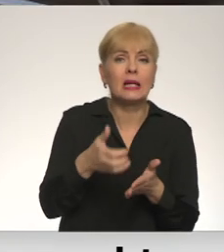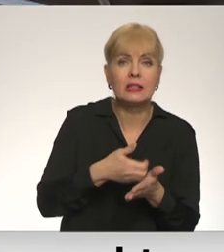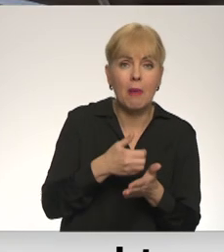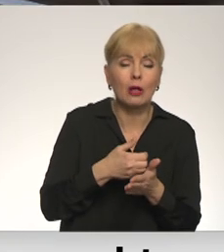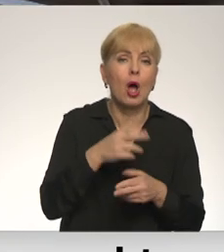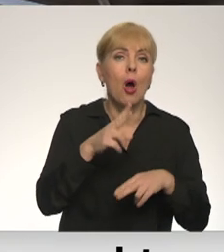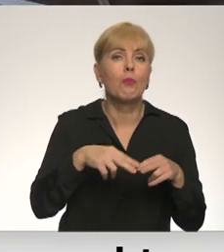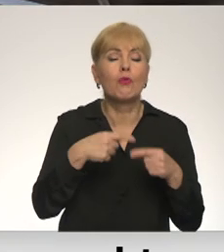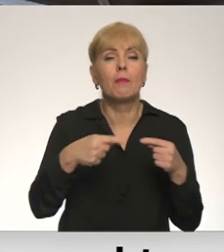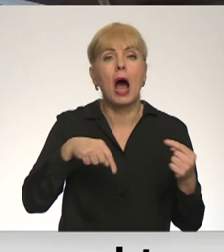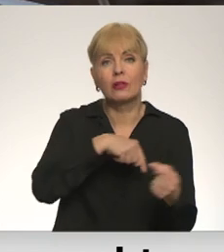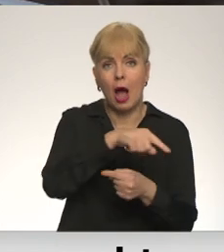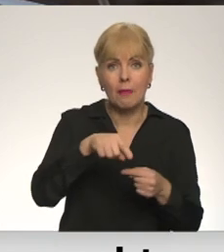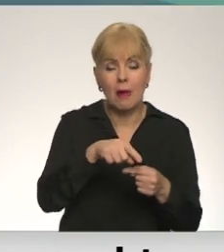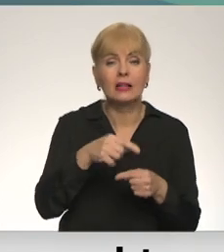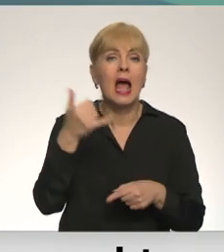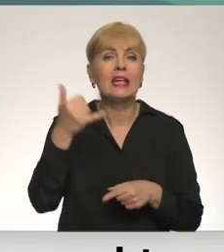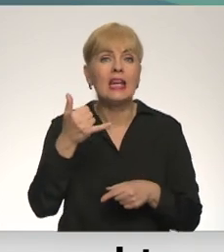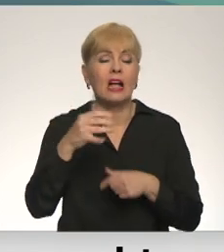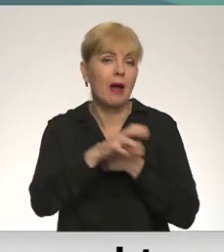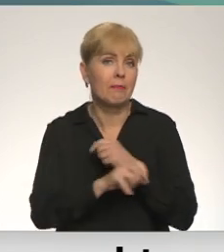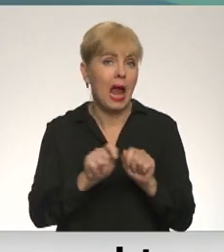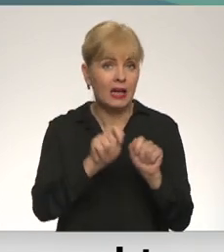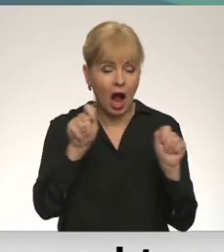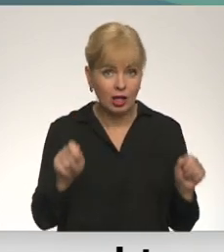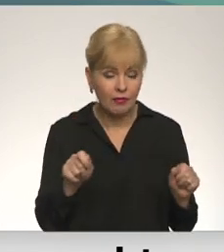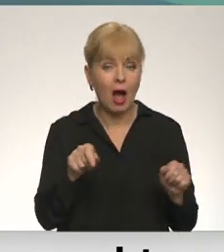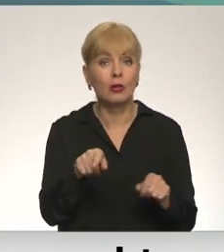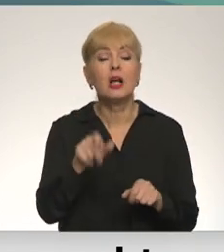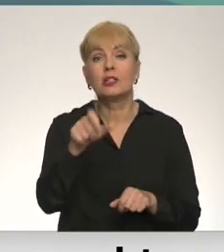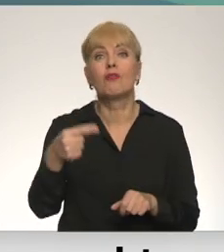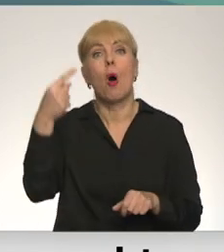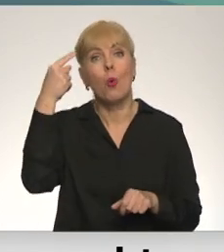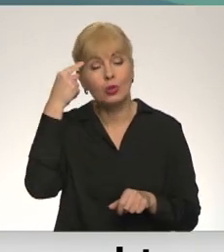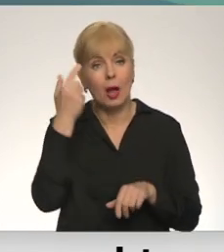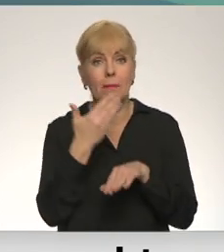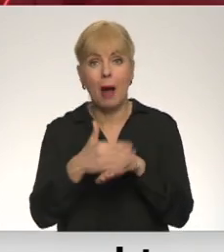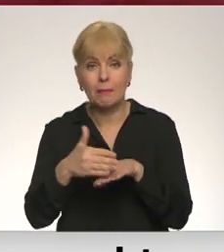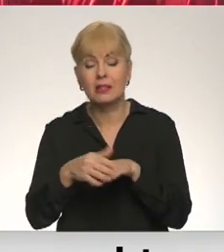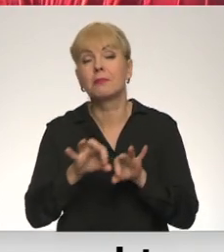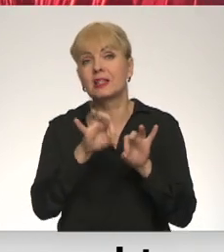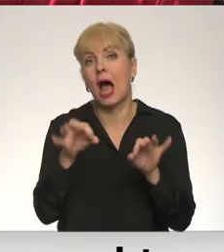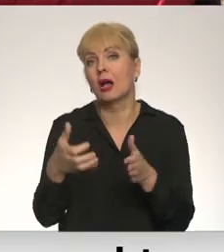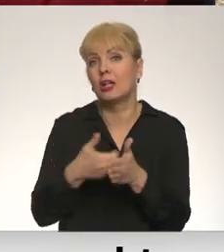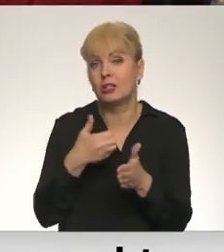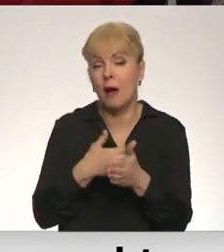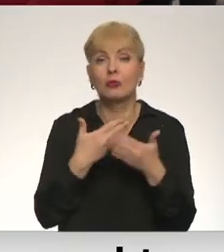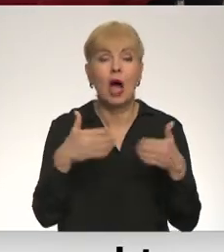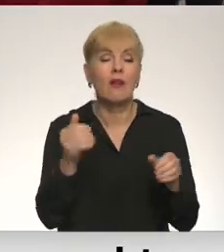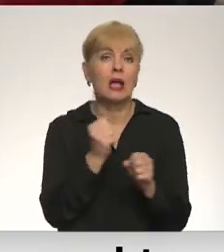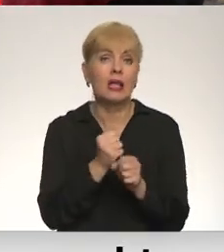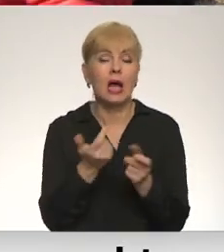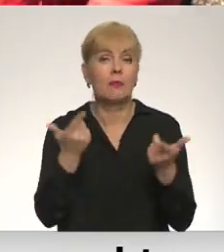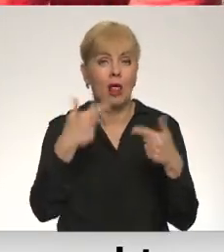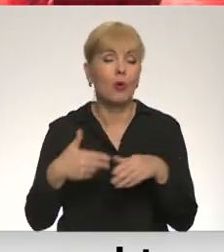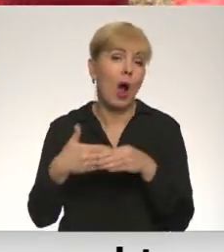apmaiņas punkts tika atvērts janvāra beigās. Cilvēki par šādu iespēju jau uzzinājuši un sāk pamazām izmantot. Tas atvērts darba laikā,